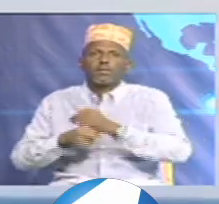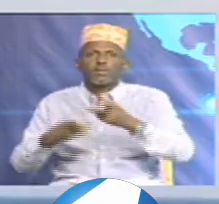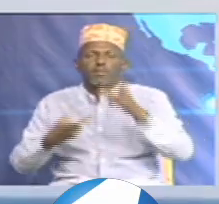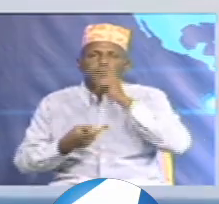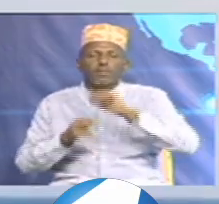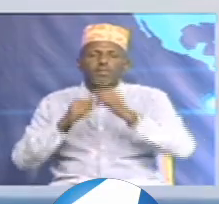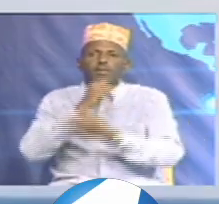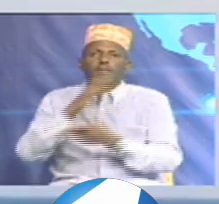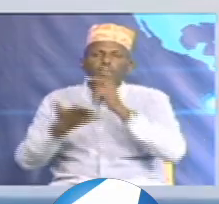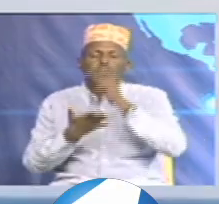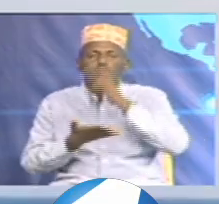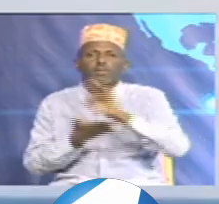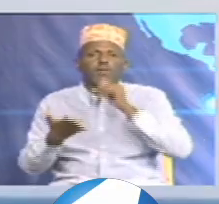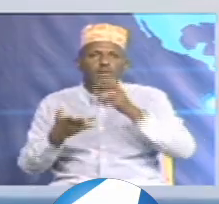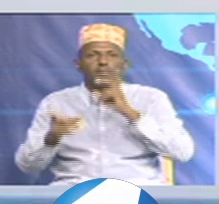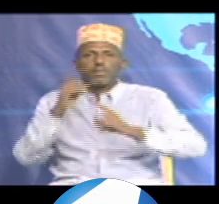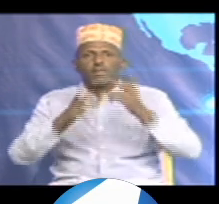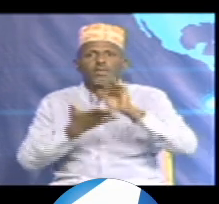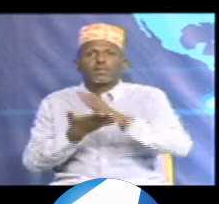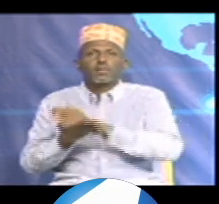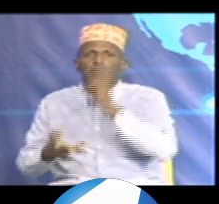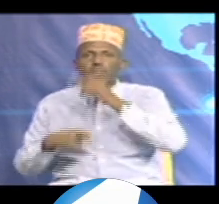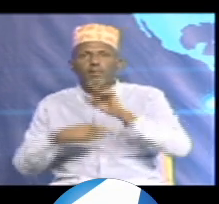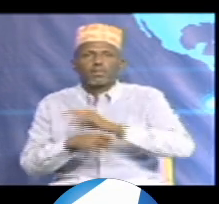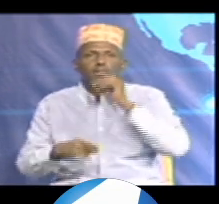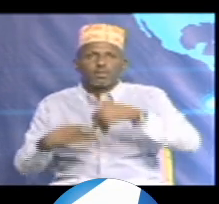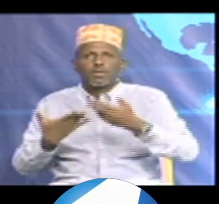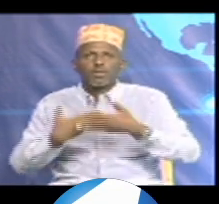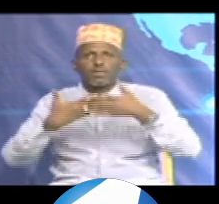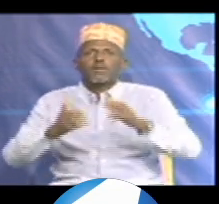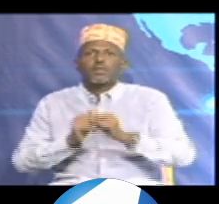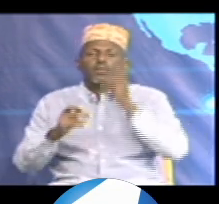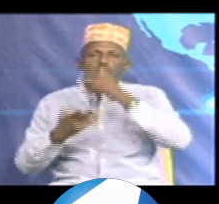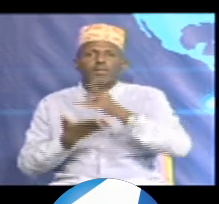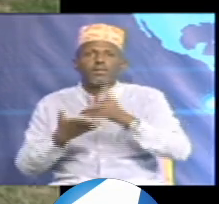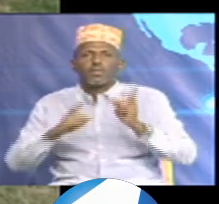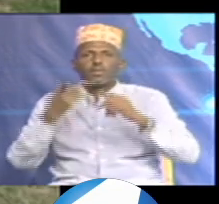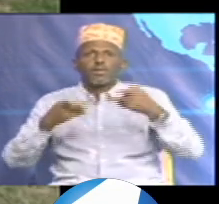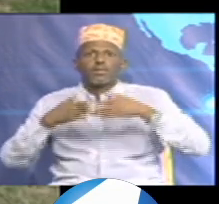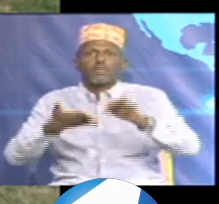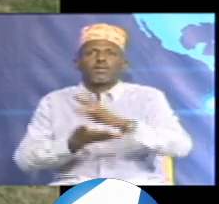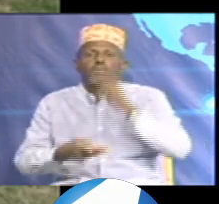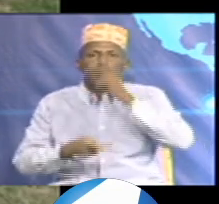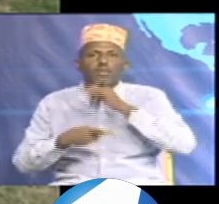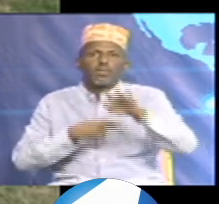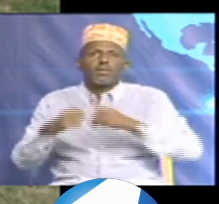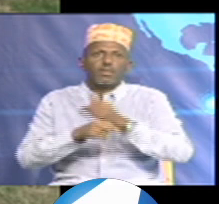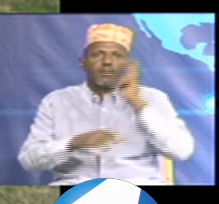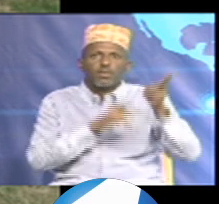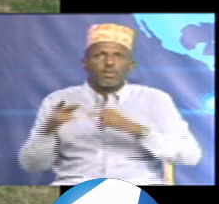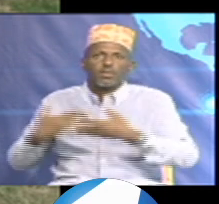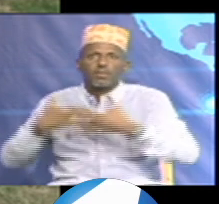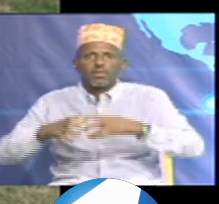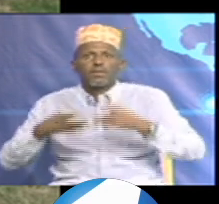semaine. Objectif, tisser des liens et instaurer une coopération et une coordination avec ses homologues des forces maritimes du Pakistan, à savoir